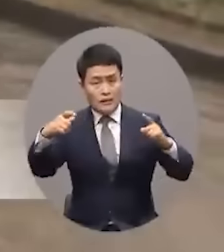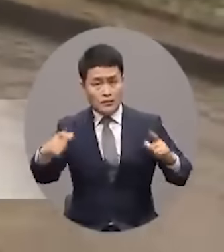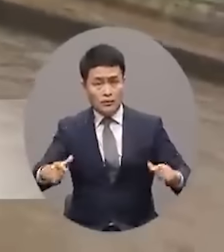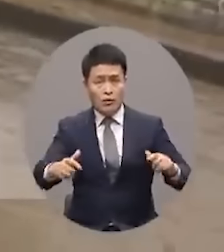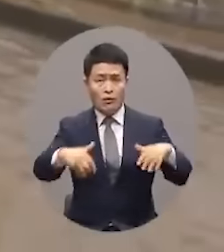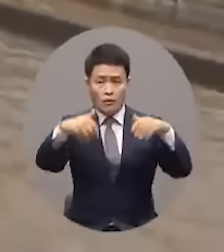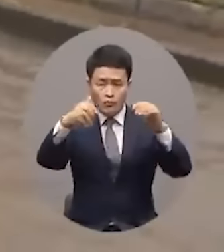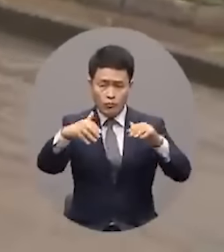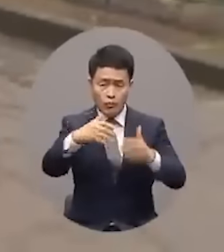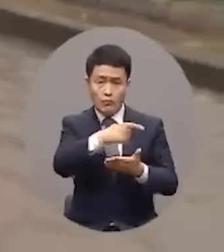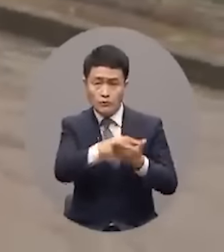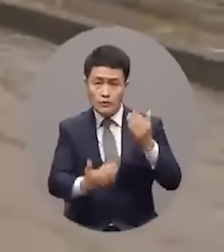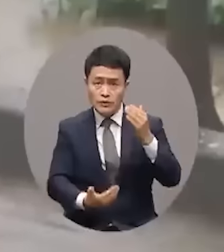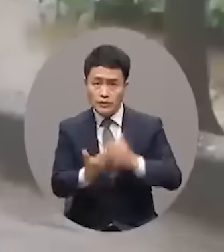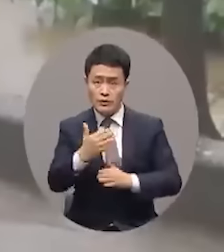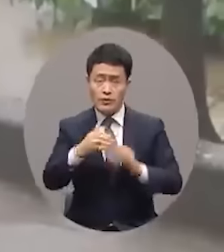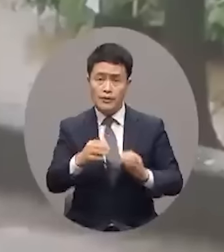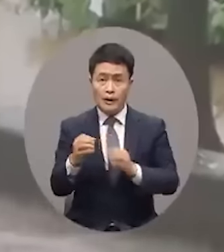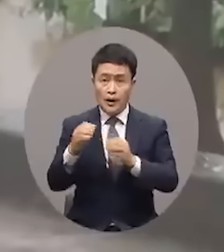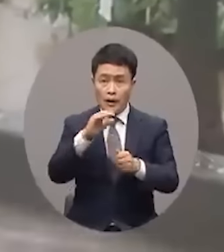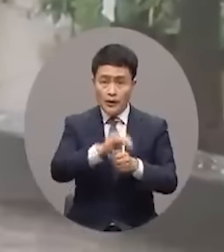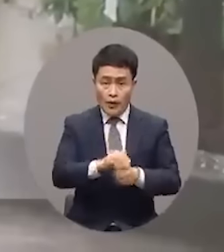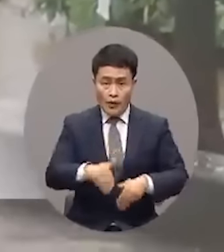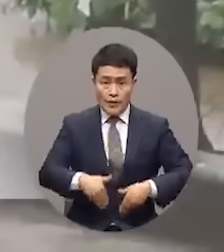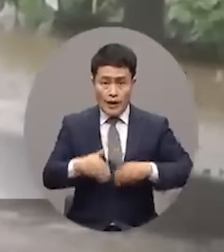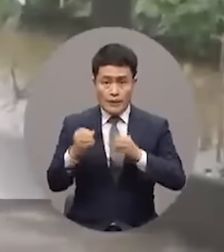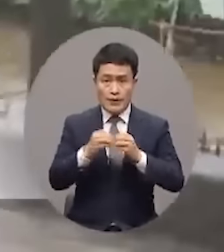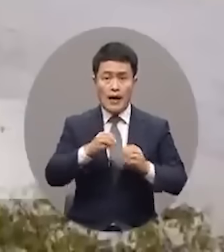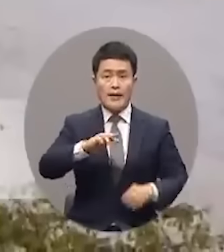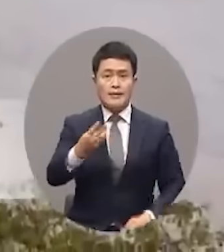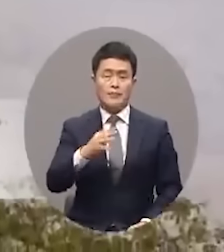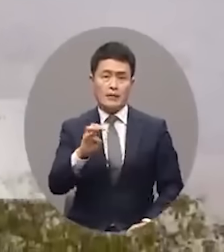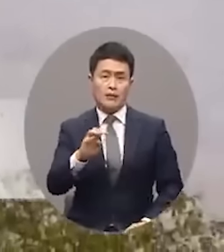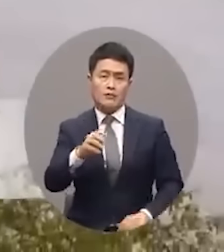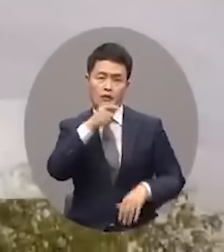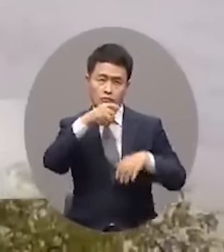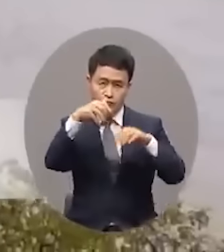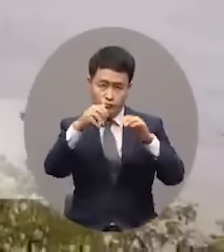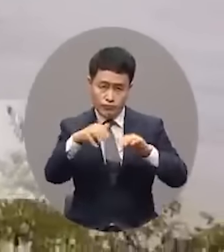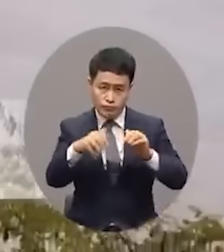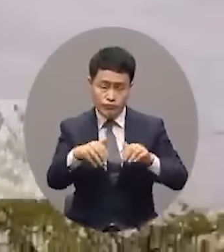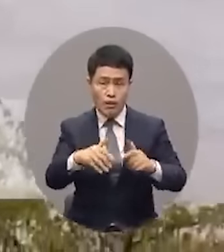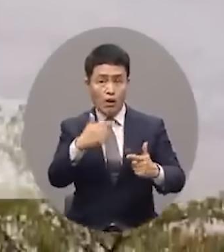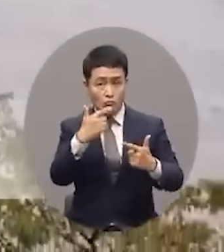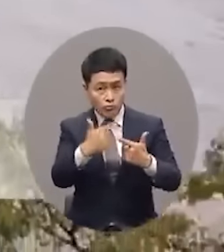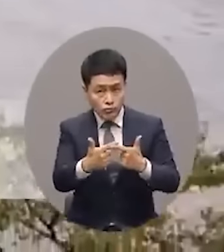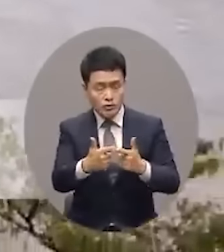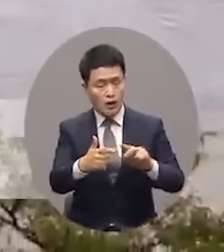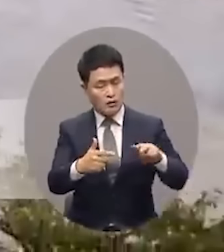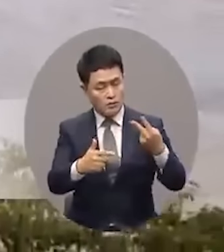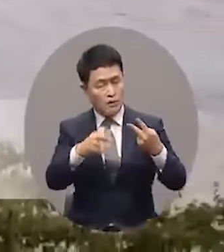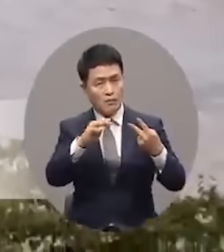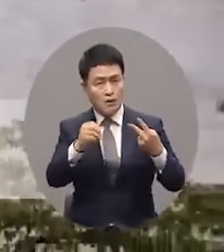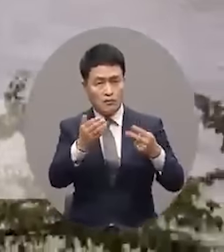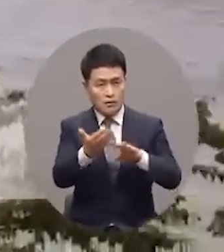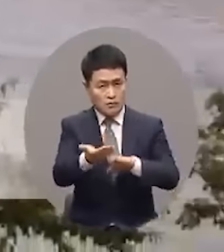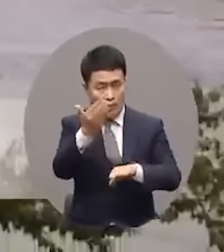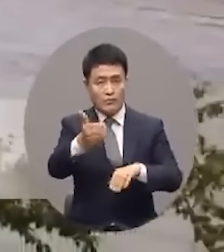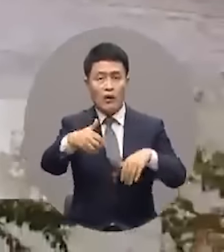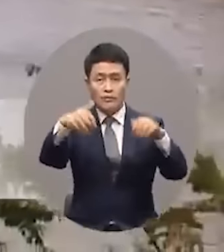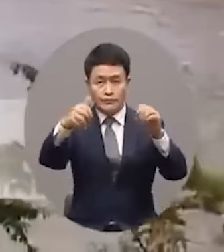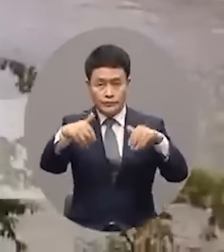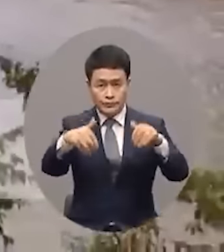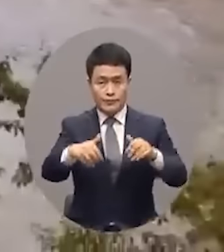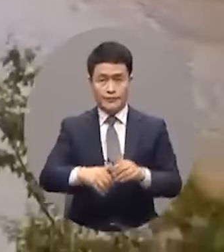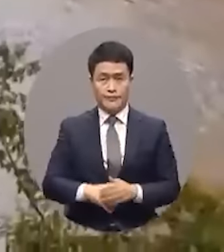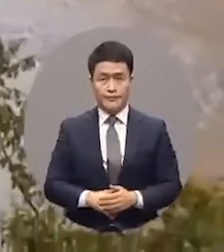잇따르고 있습니다. 경남 창원에는 340mm 넘는 폭우가 쏟아졌고 부산도 200mm 넘는 강수량을